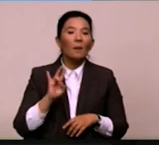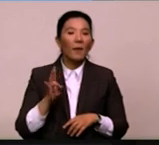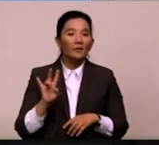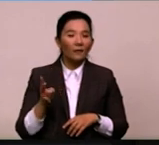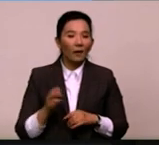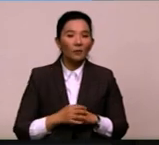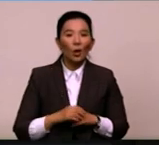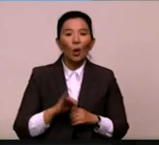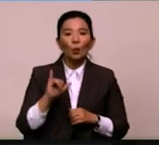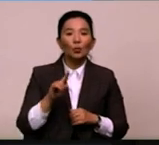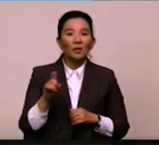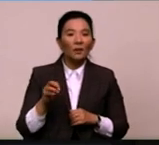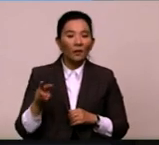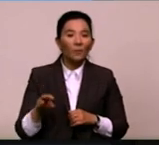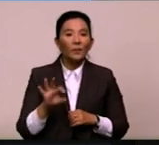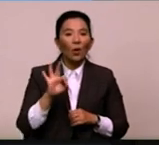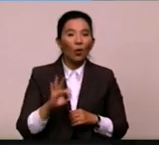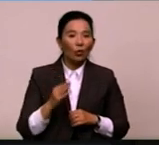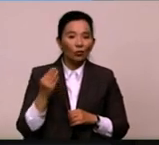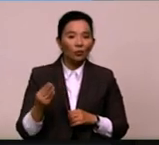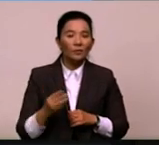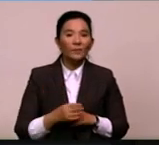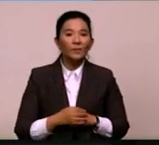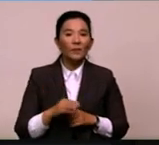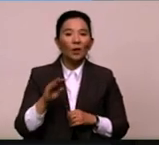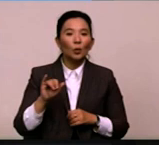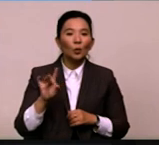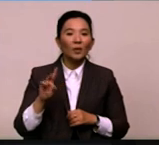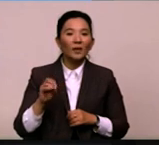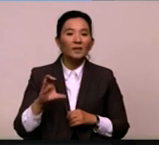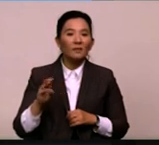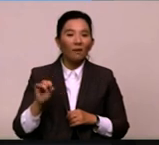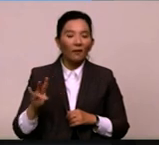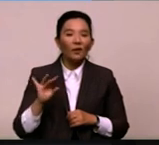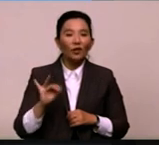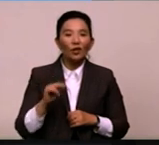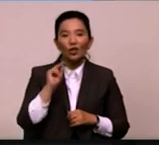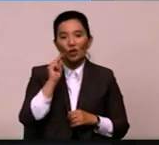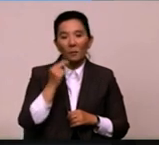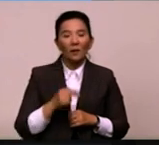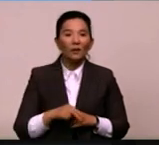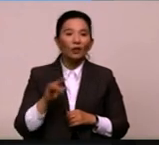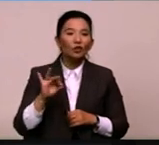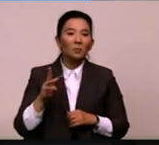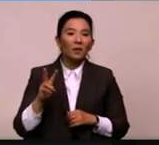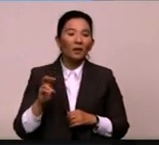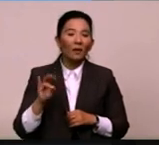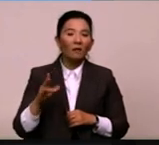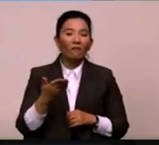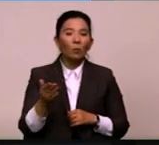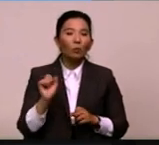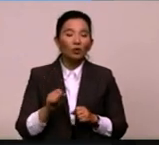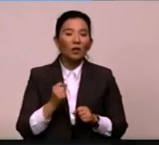Наманган, Узген, Ош, Туркестан и Чимкент. Вы можете работу с